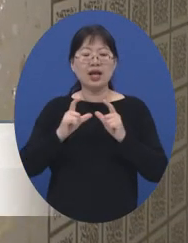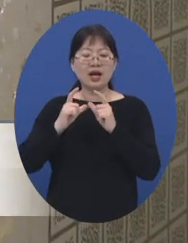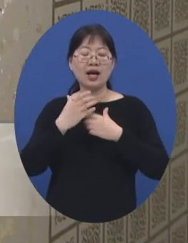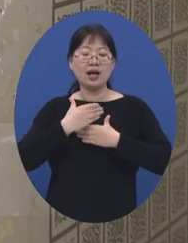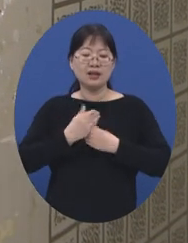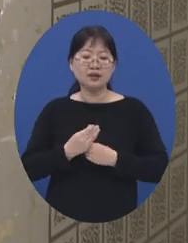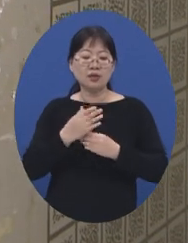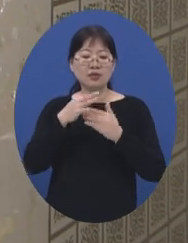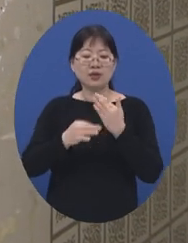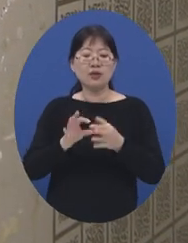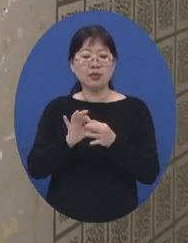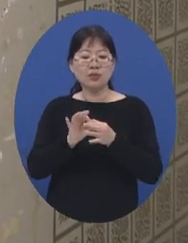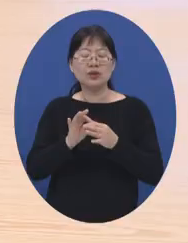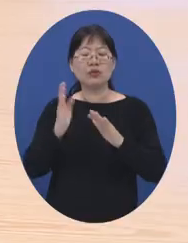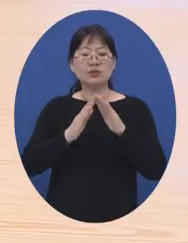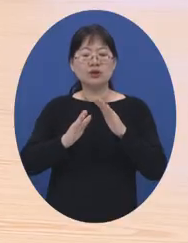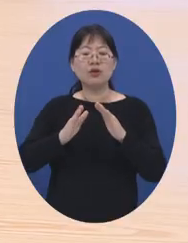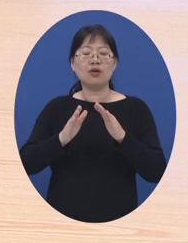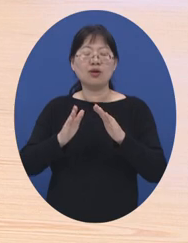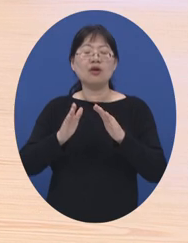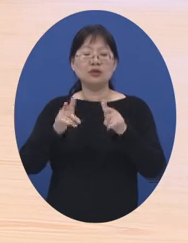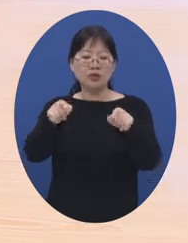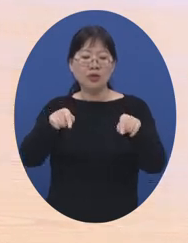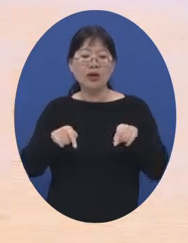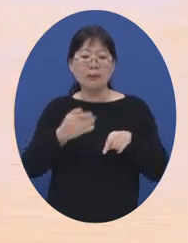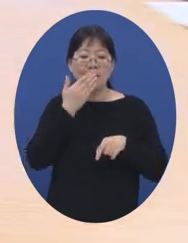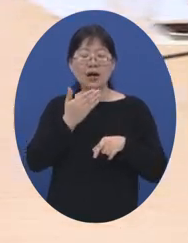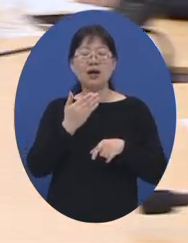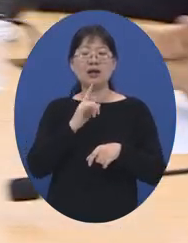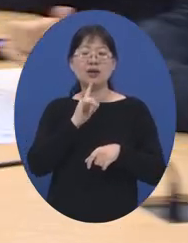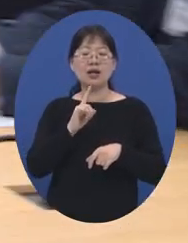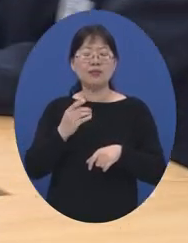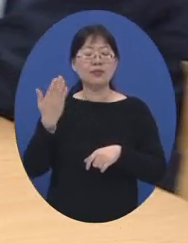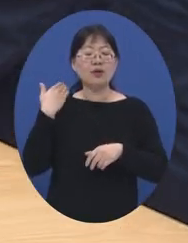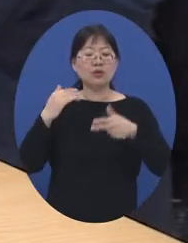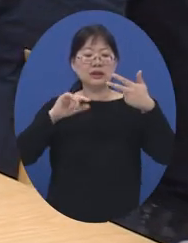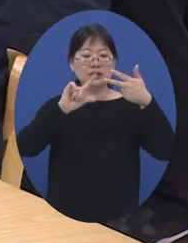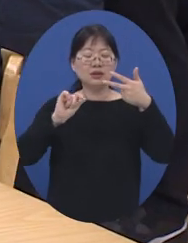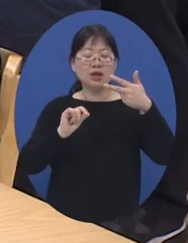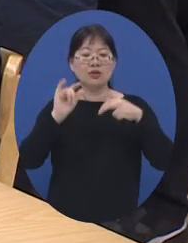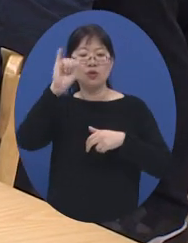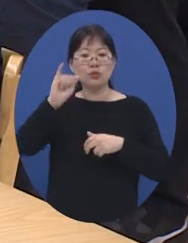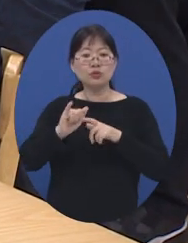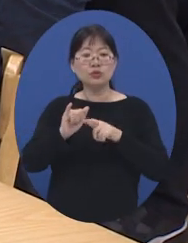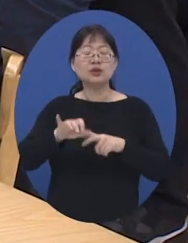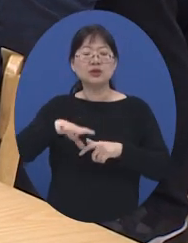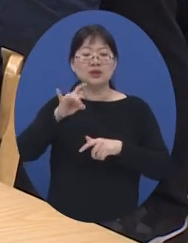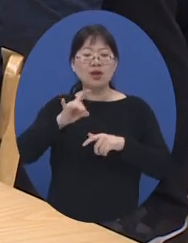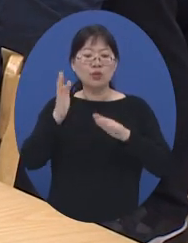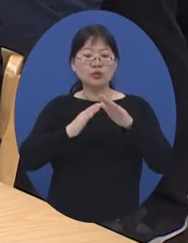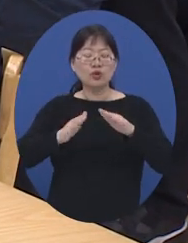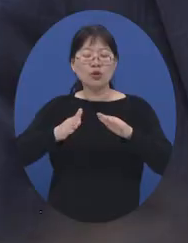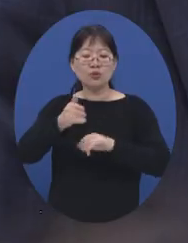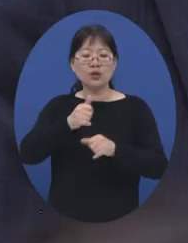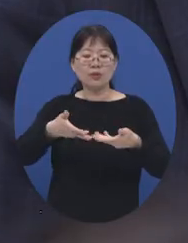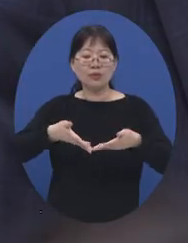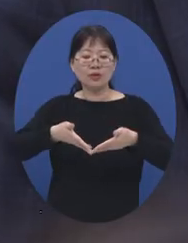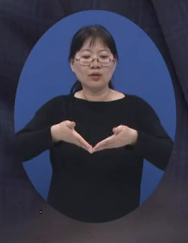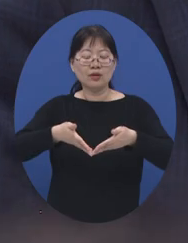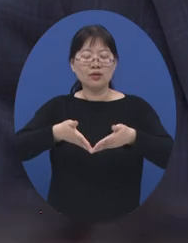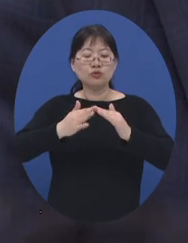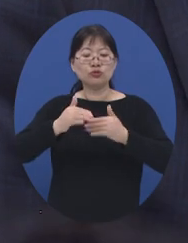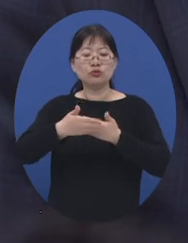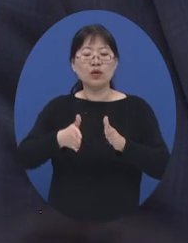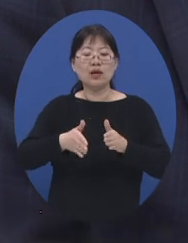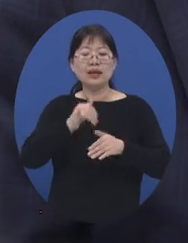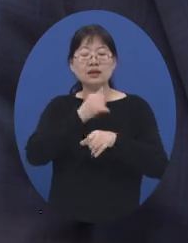공정경제를 구현하겠다는 구상입니다. 한편 경기도는 지난 7월 전국 지자체 최초로 공정국을 신설하는 등 공정한 경기도 구현을